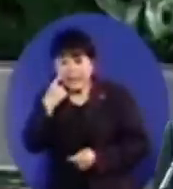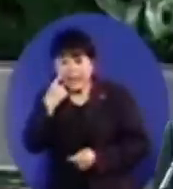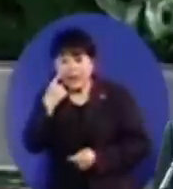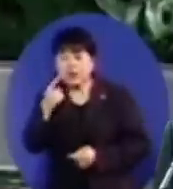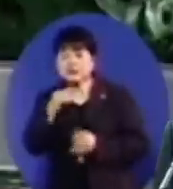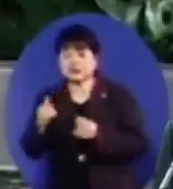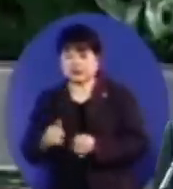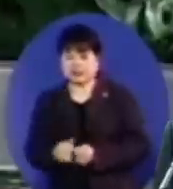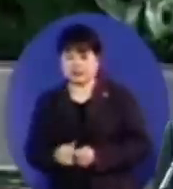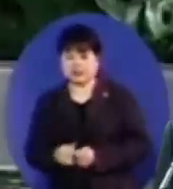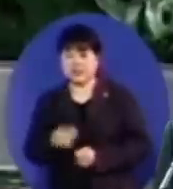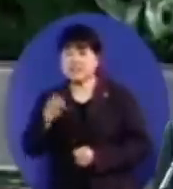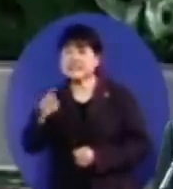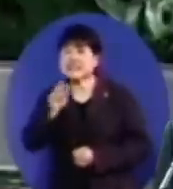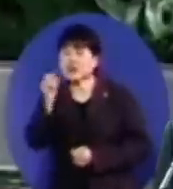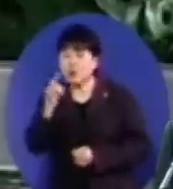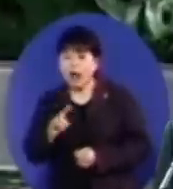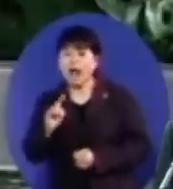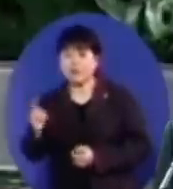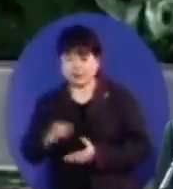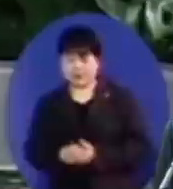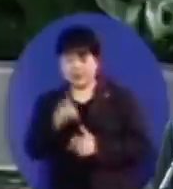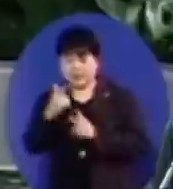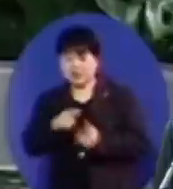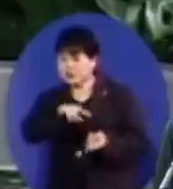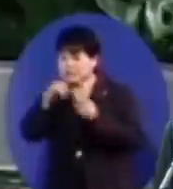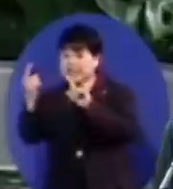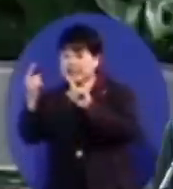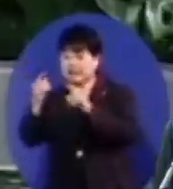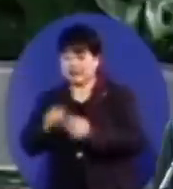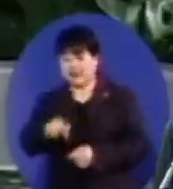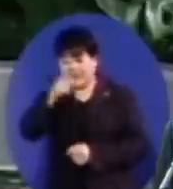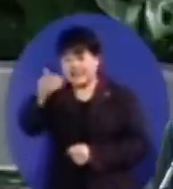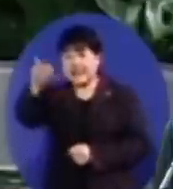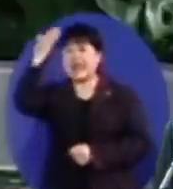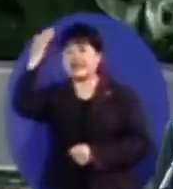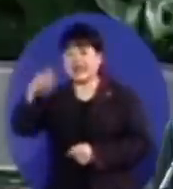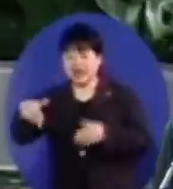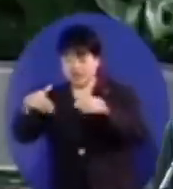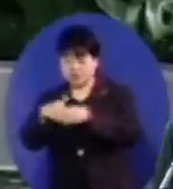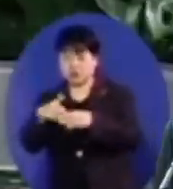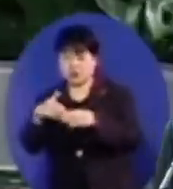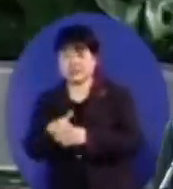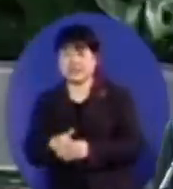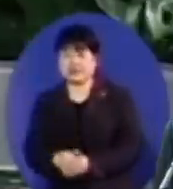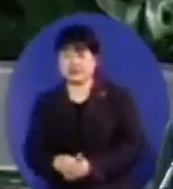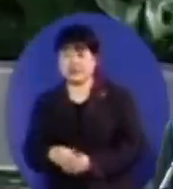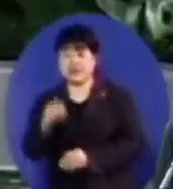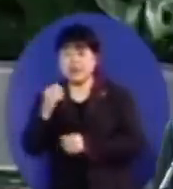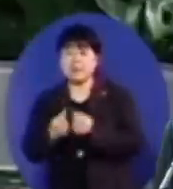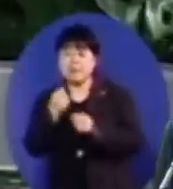사람들은 신화설을 말합니다. 예수님이 살아났다는 것은 옛날 종교들이 다 가지고 있는 신화다.